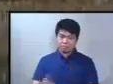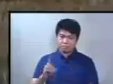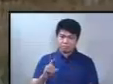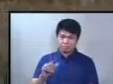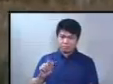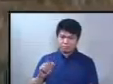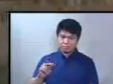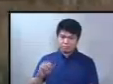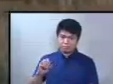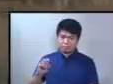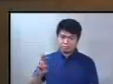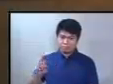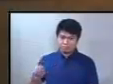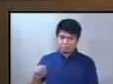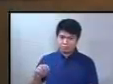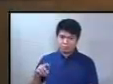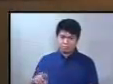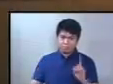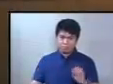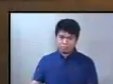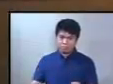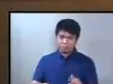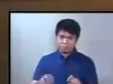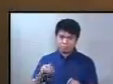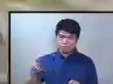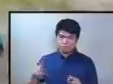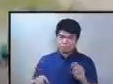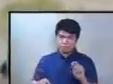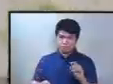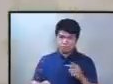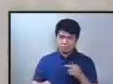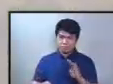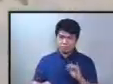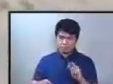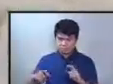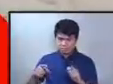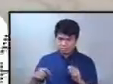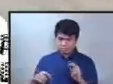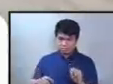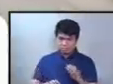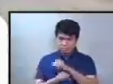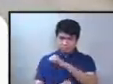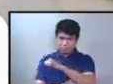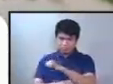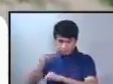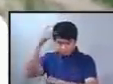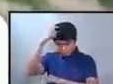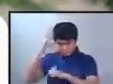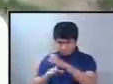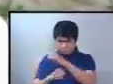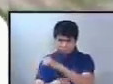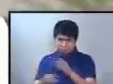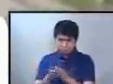ang Bataan-Cavite Interlink Bridge at Pagbilao-Tagbilaran Bridge. Pero dahil malalaking proyekto ang mga ito, mas mahaba